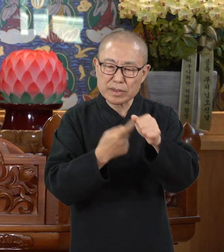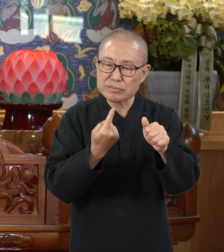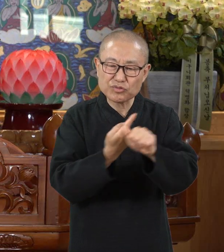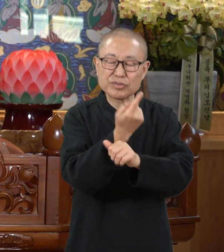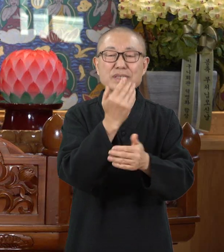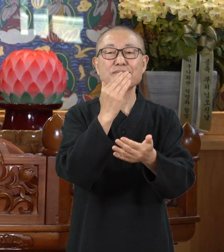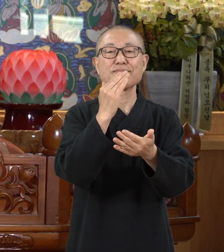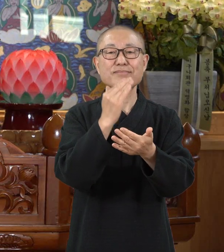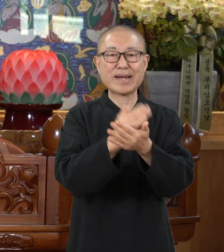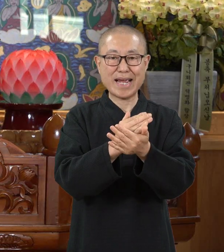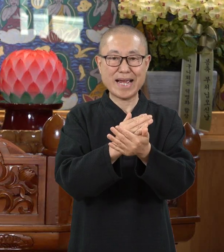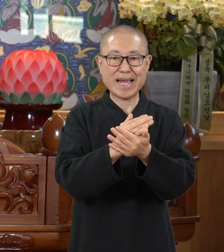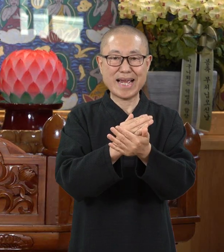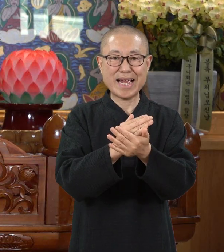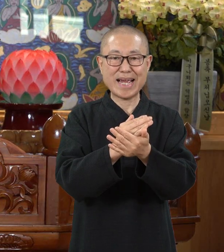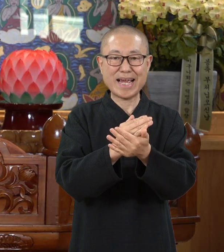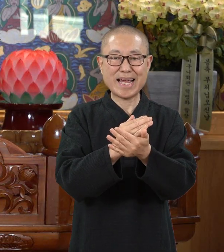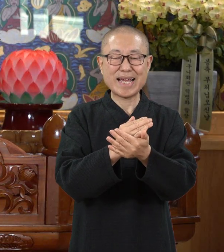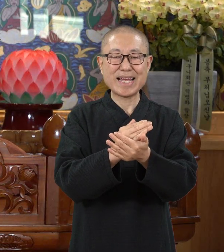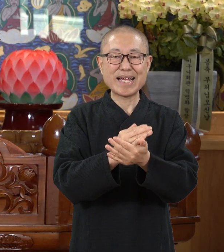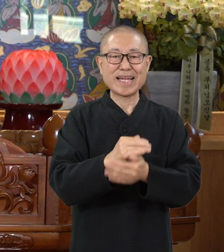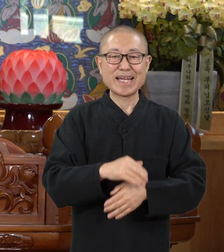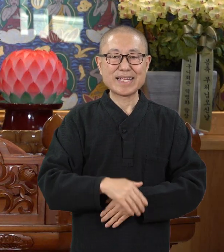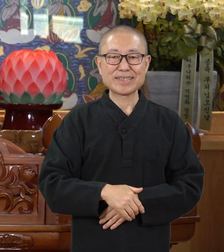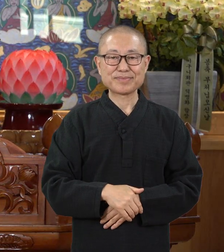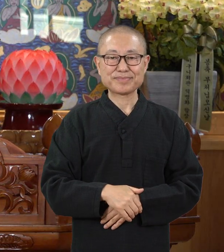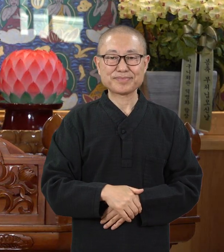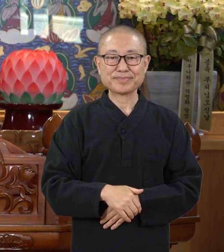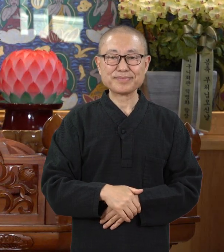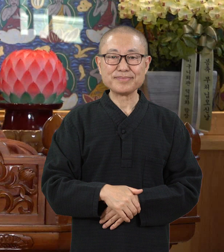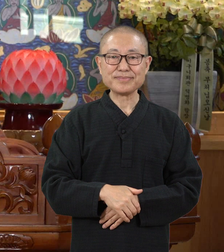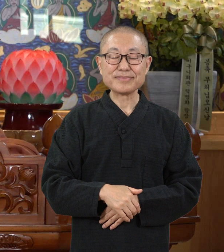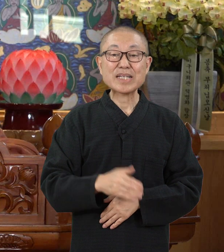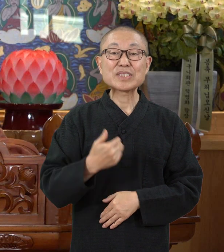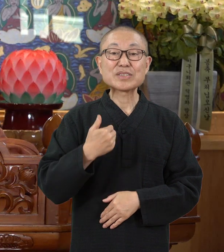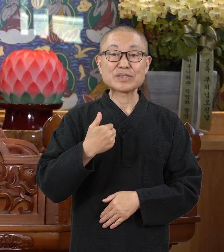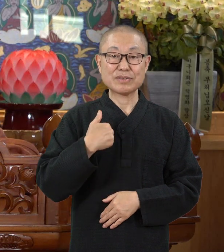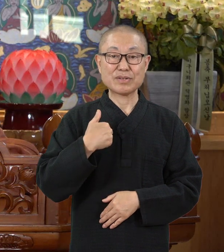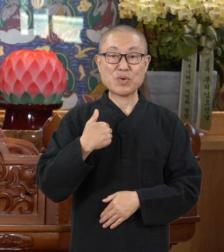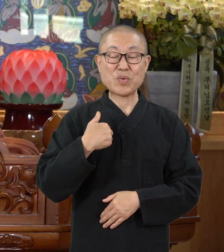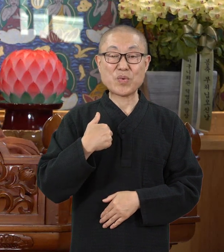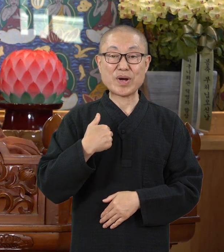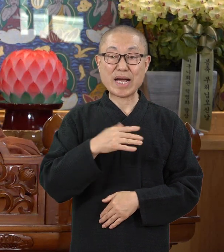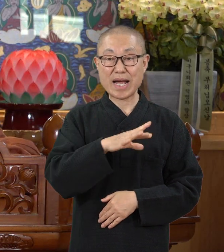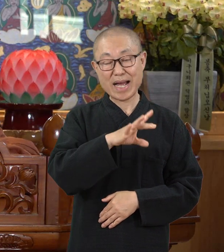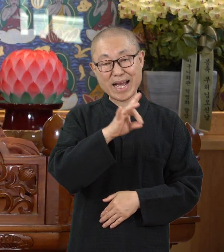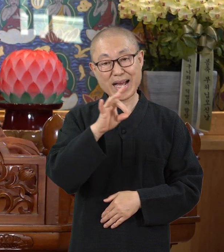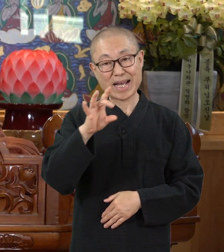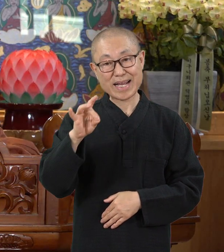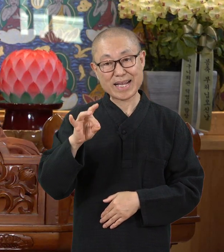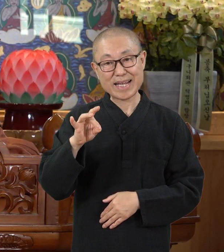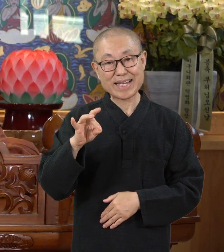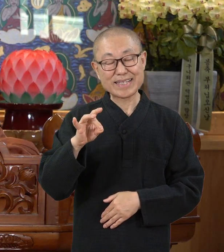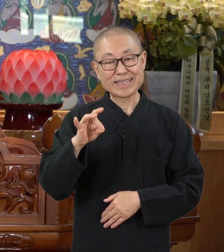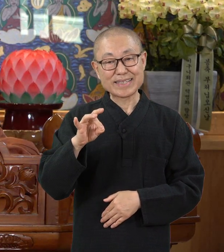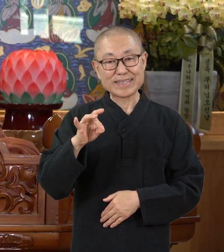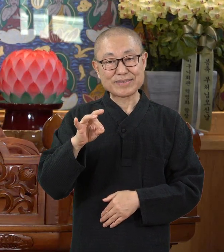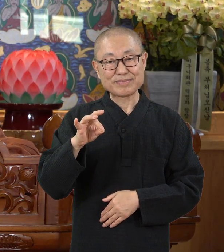말아라. 이거는 망고강명이라고 저는 표현을 했어요. 그래서 저도 가끔씩